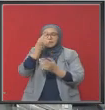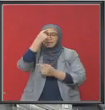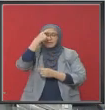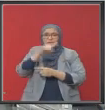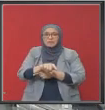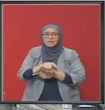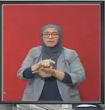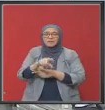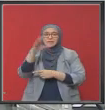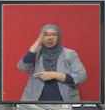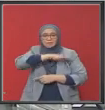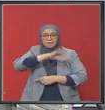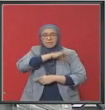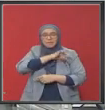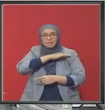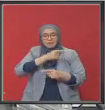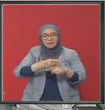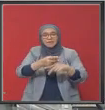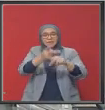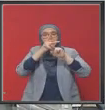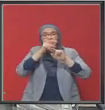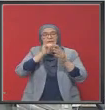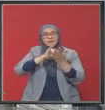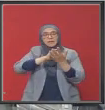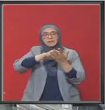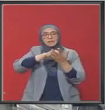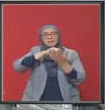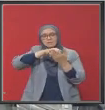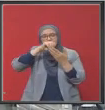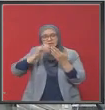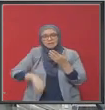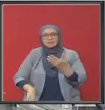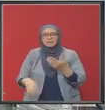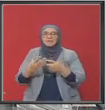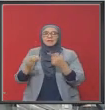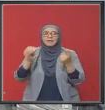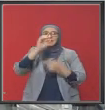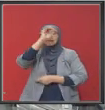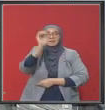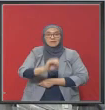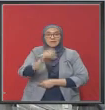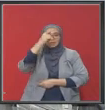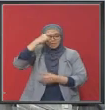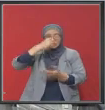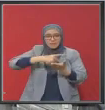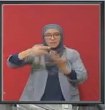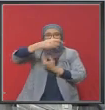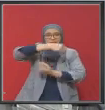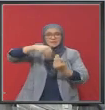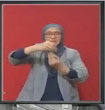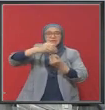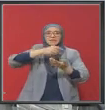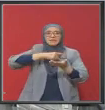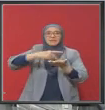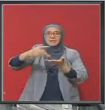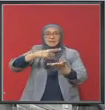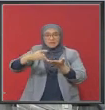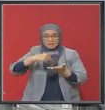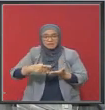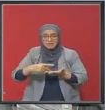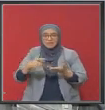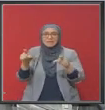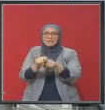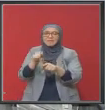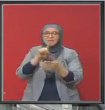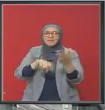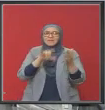spider Faidah pinjaman dikecualikan dan discount bayaran Bali seperti tadi yang rumah coba dulunya